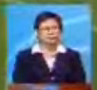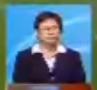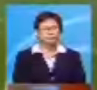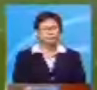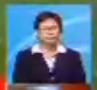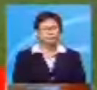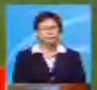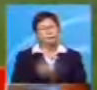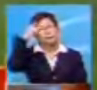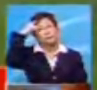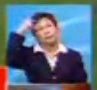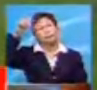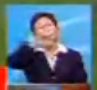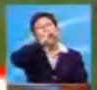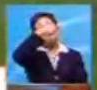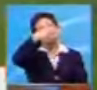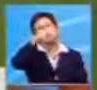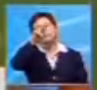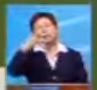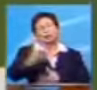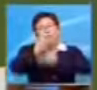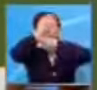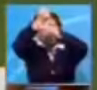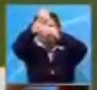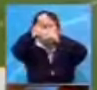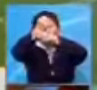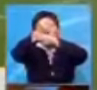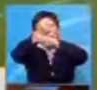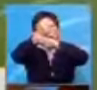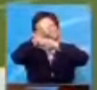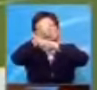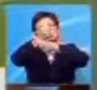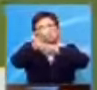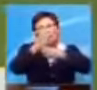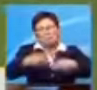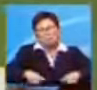muda impian juarai Liga semakin